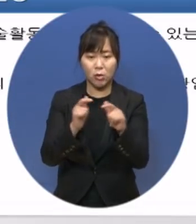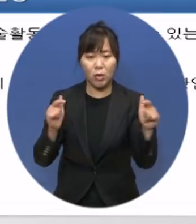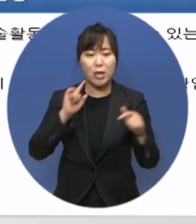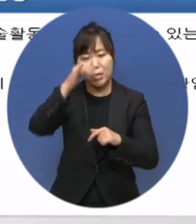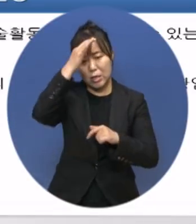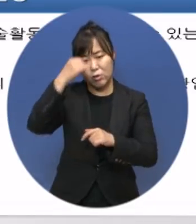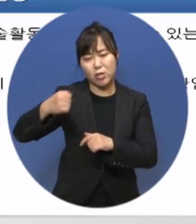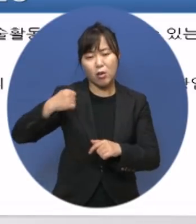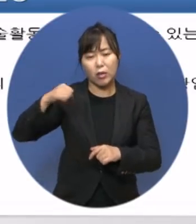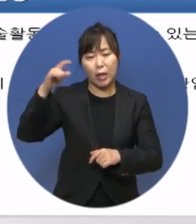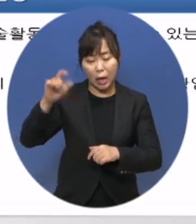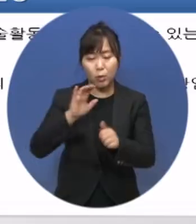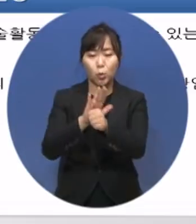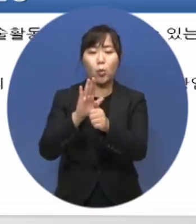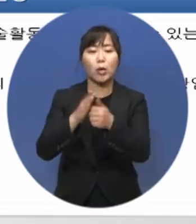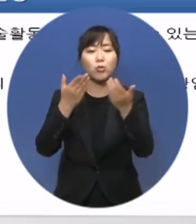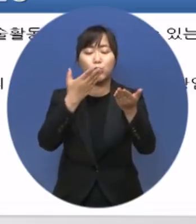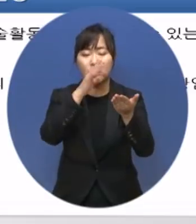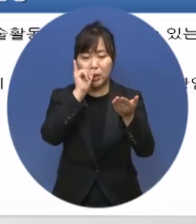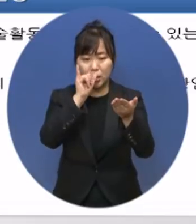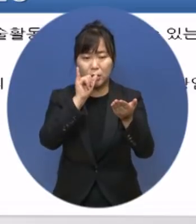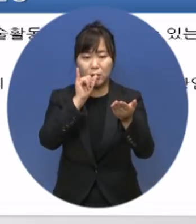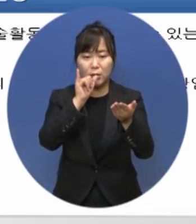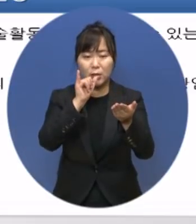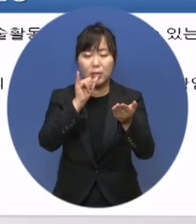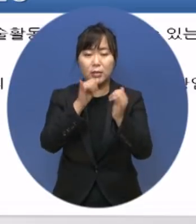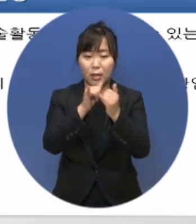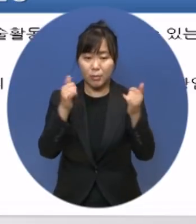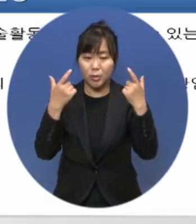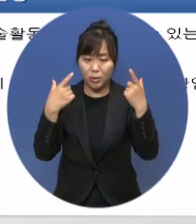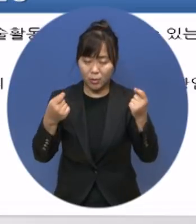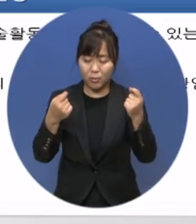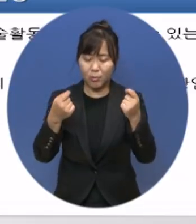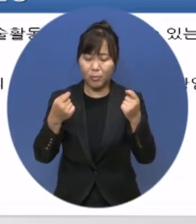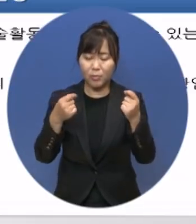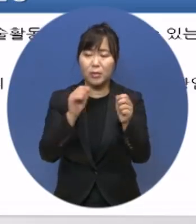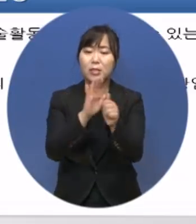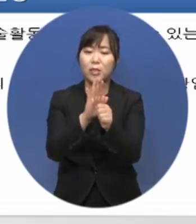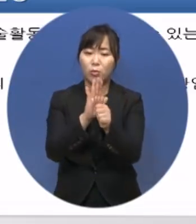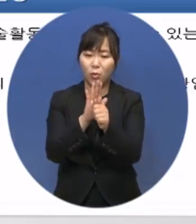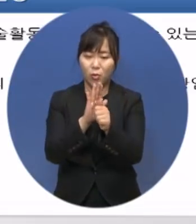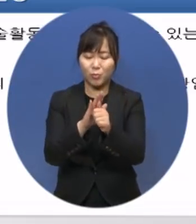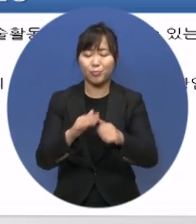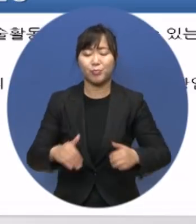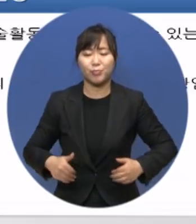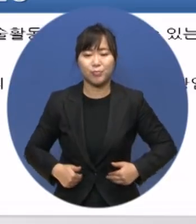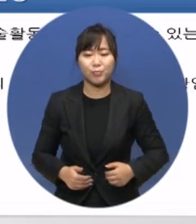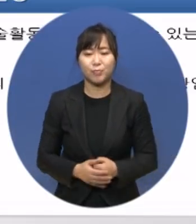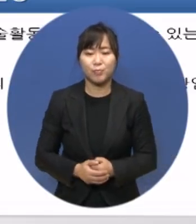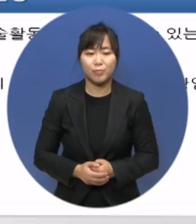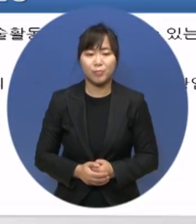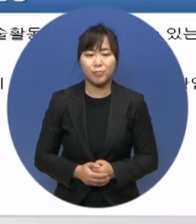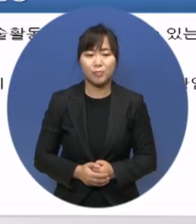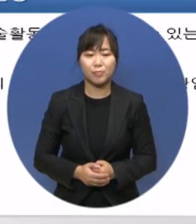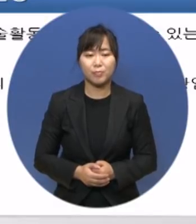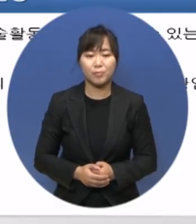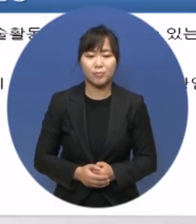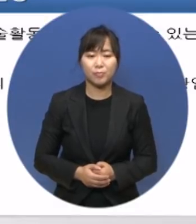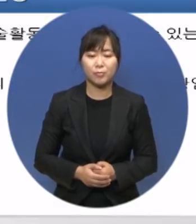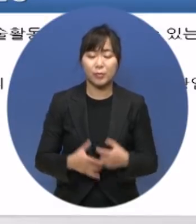예술적 역량 강화를 도와줄 수 있는 인력으로 해가지고 지원이 되어야 될 것 같습니다.